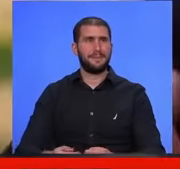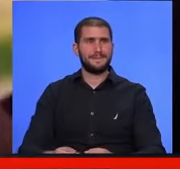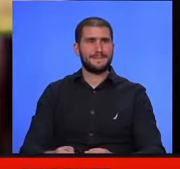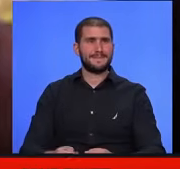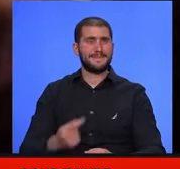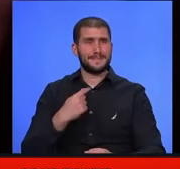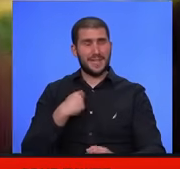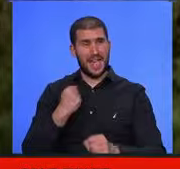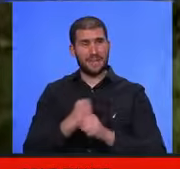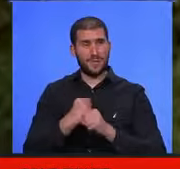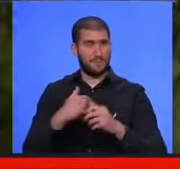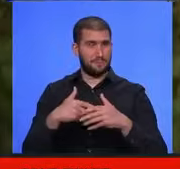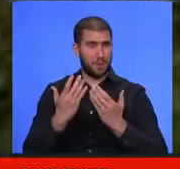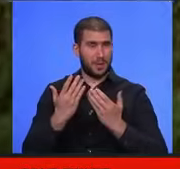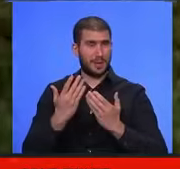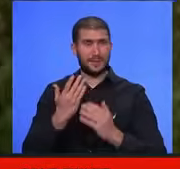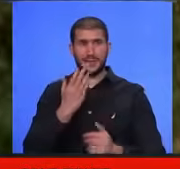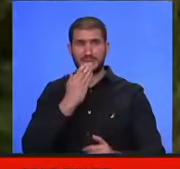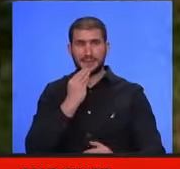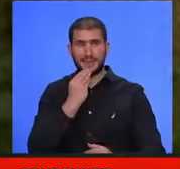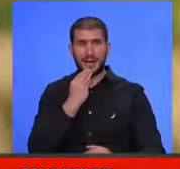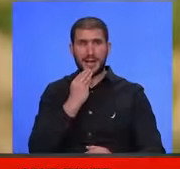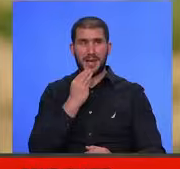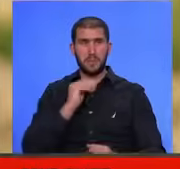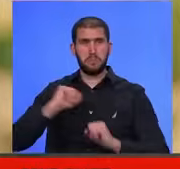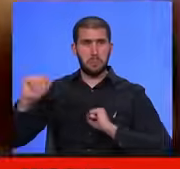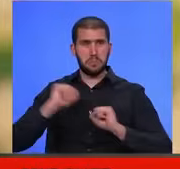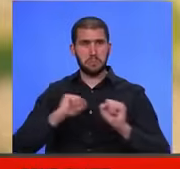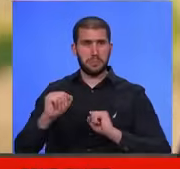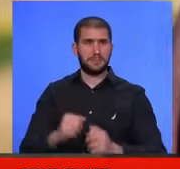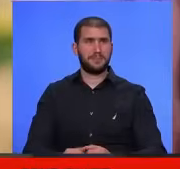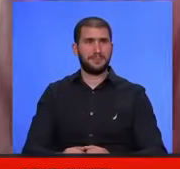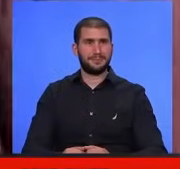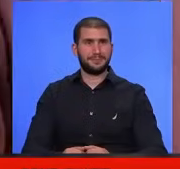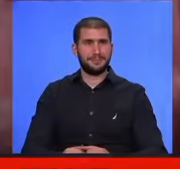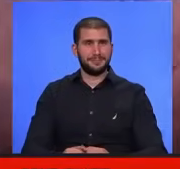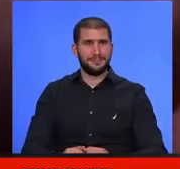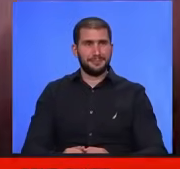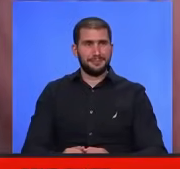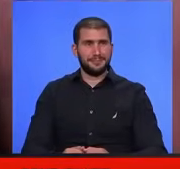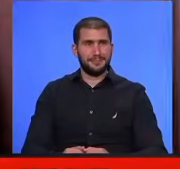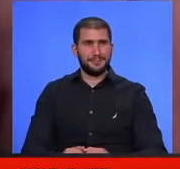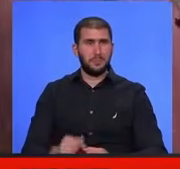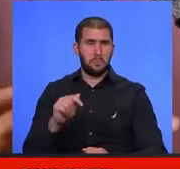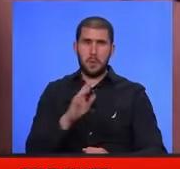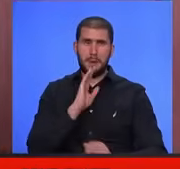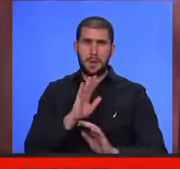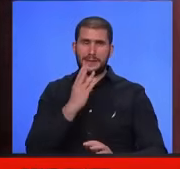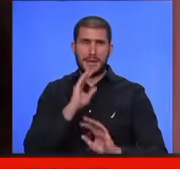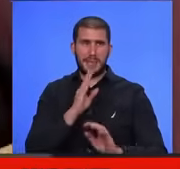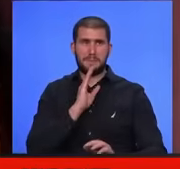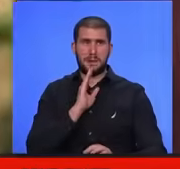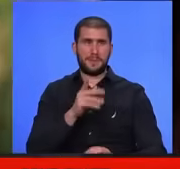אני עבודה פוקר. Israel boom boom boom. Bo in Baya, Israel in Baya,